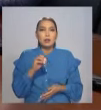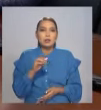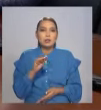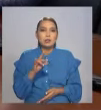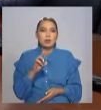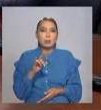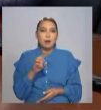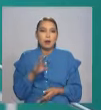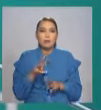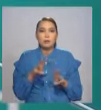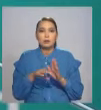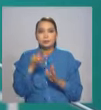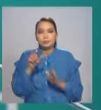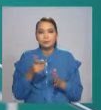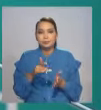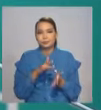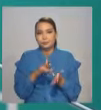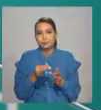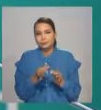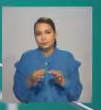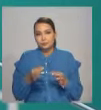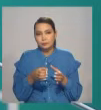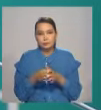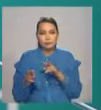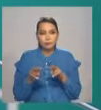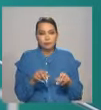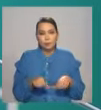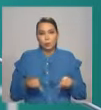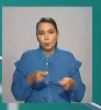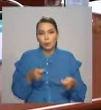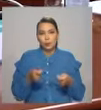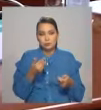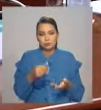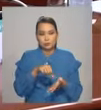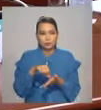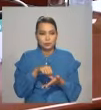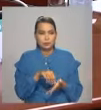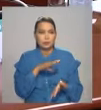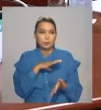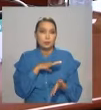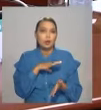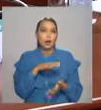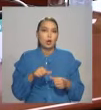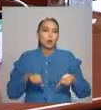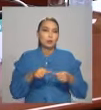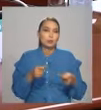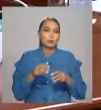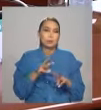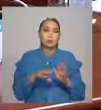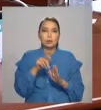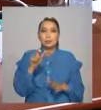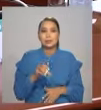мәжіліс депутаттары, өңірлік және аумақтық партиялық бақылау комиссияларының төрағалары мен мүшелері қатысты. Комитет мүшесі мәжіліс